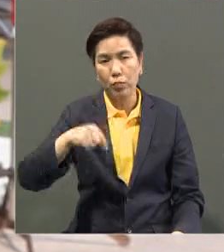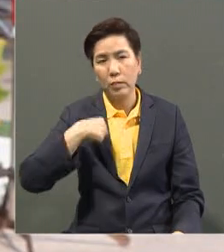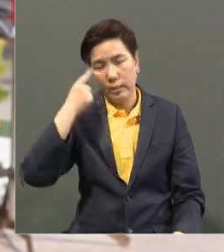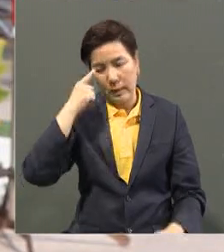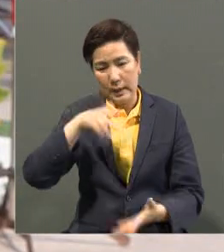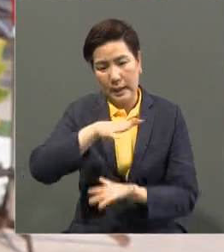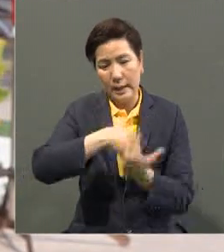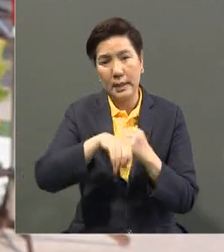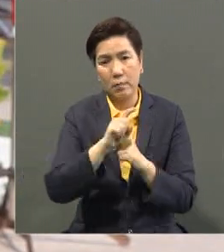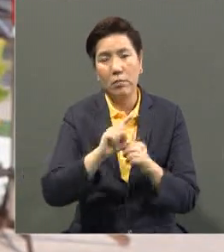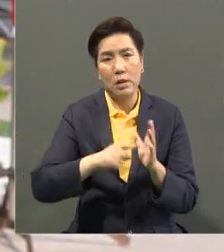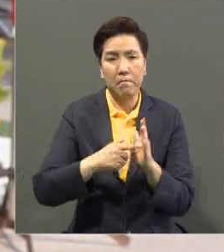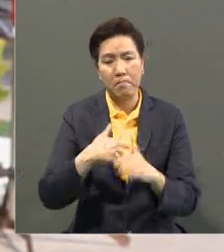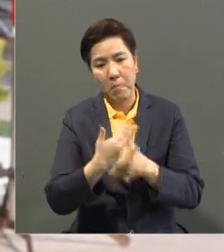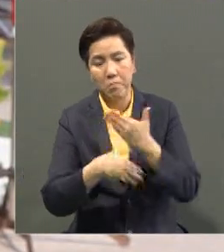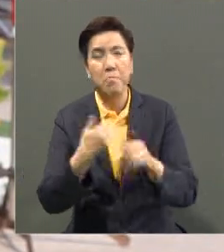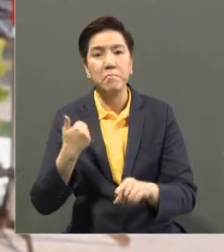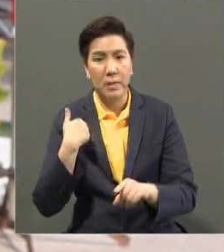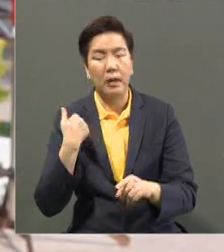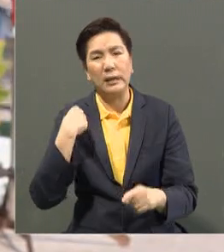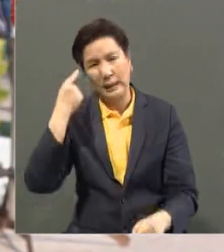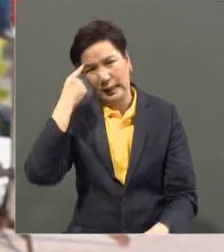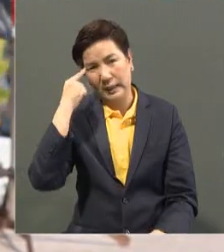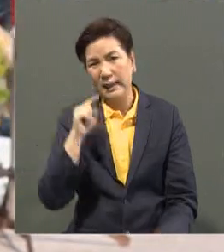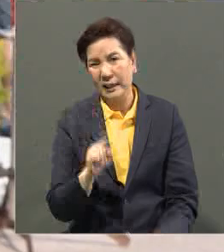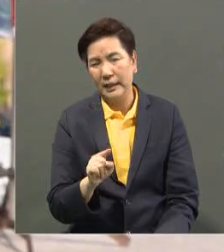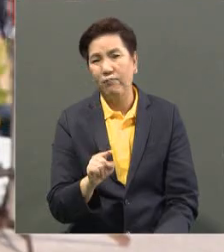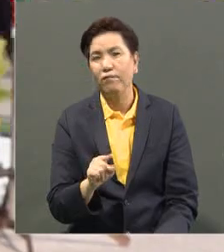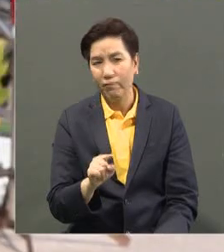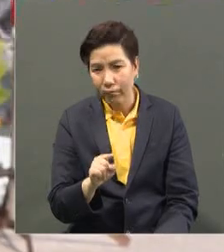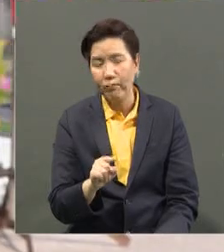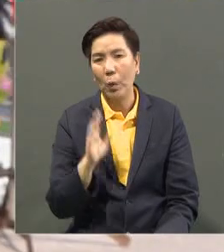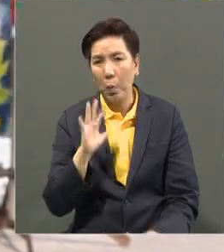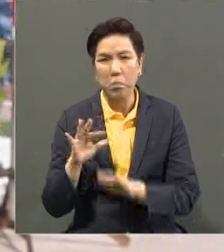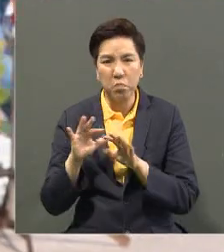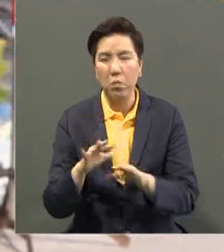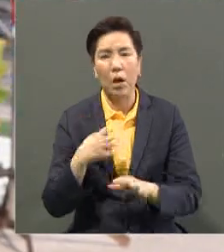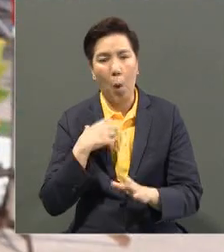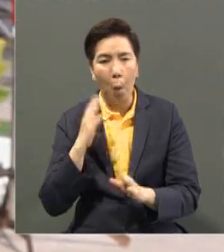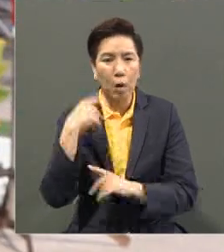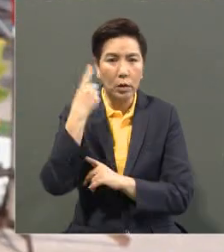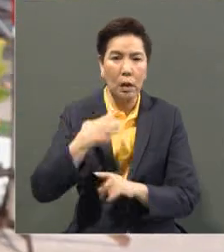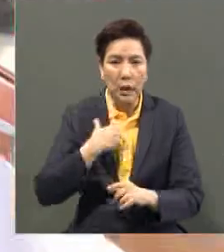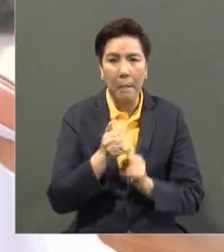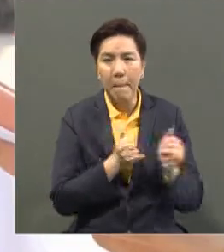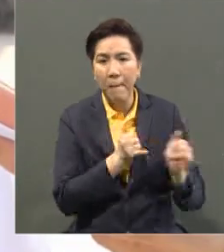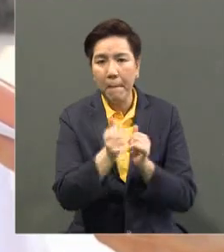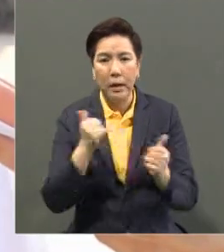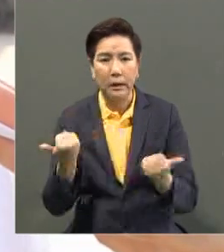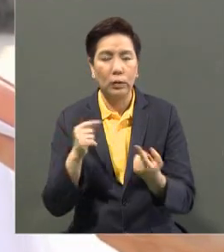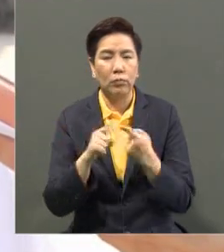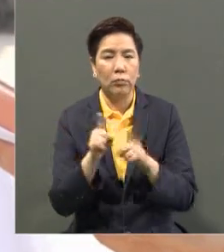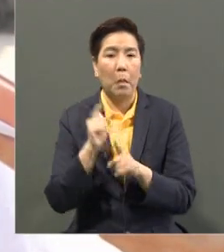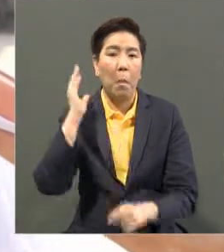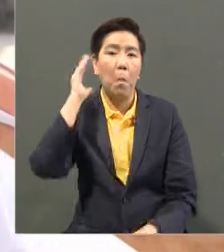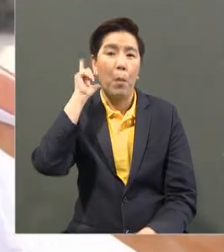เศรษฐกิจเริ่มจะขยับขึ้นมาบ้างก็คิดว่าน่าจะน่าจะคึกคักแล้วคนก็อยากออกมาเที่ยวมากขึ้นค่ะพาคุณ